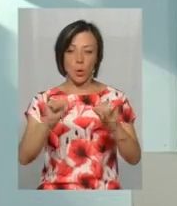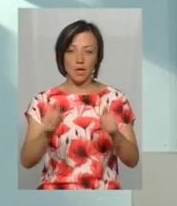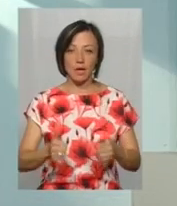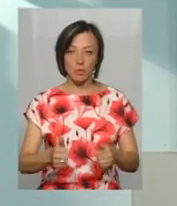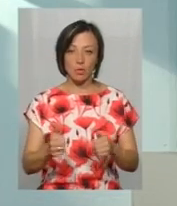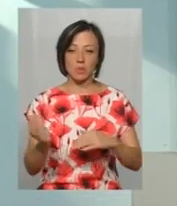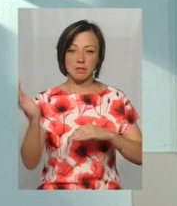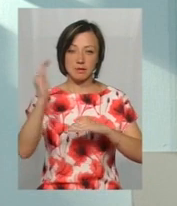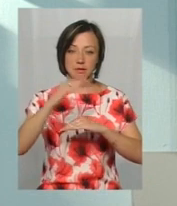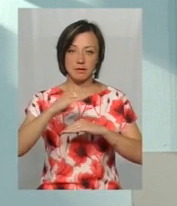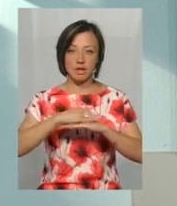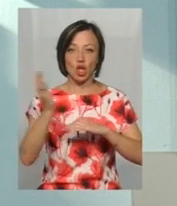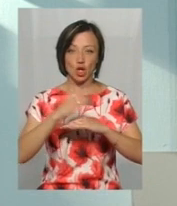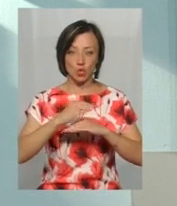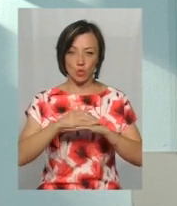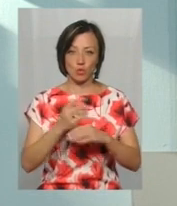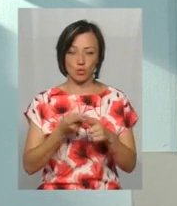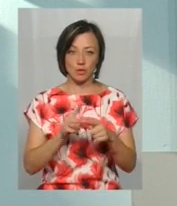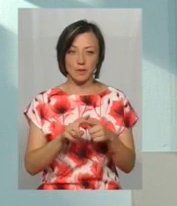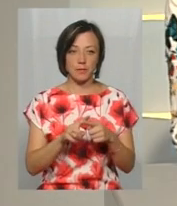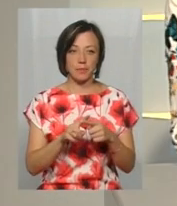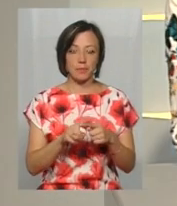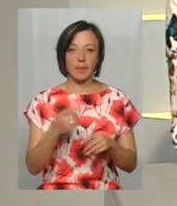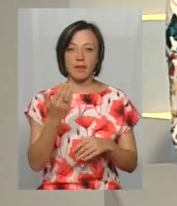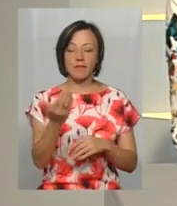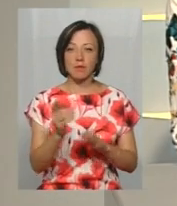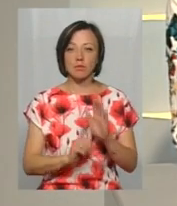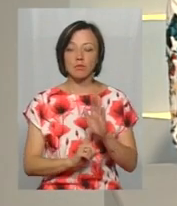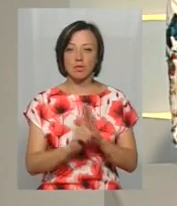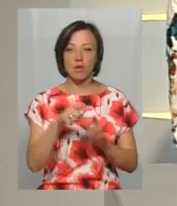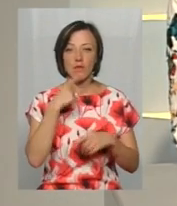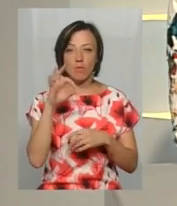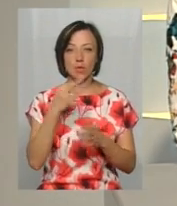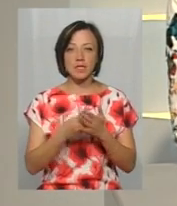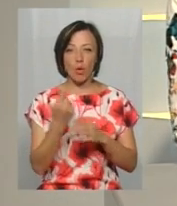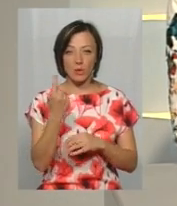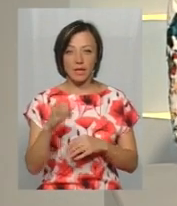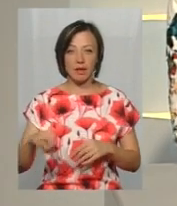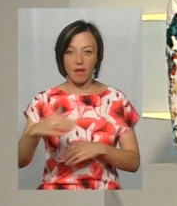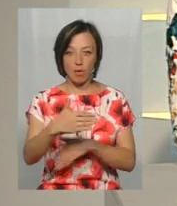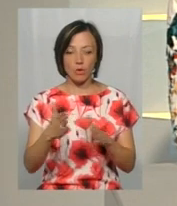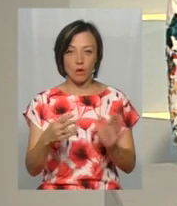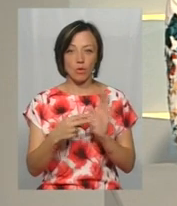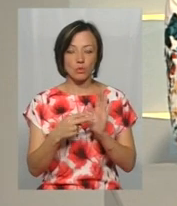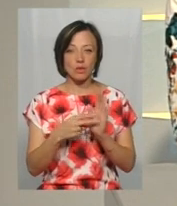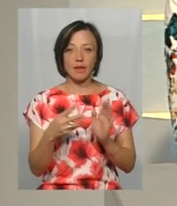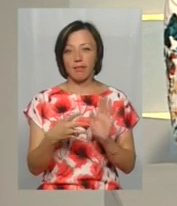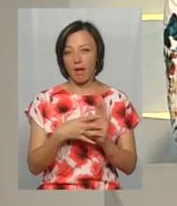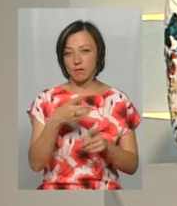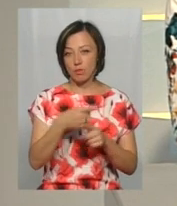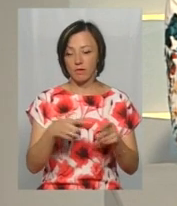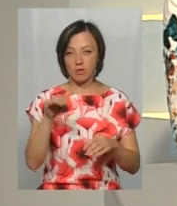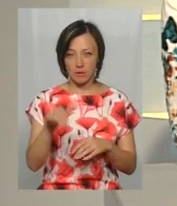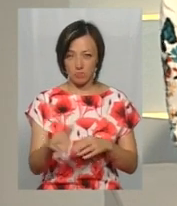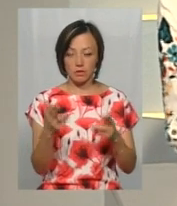з накриттям. От ви тільки що почали говорити про ціну, ви сказали, що один євроконтейнер коштує десь